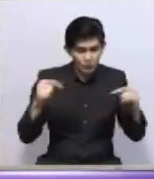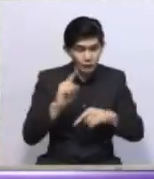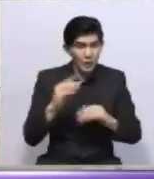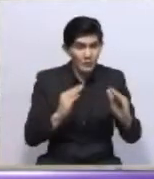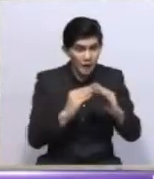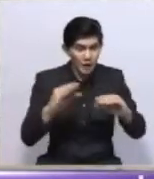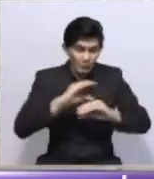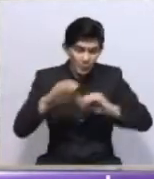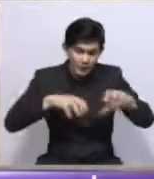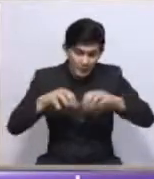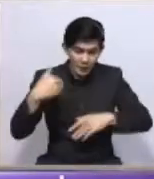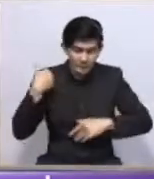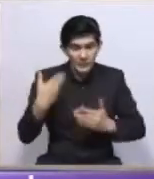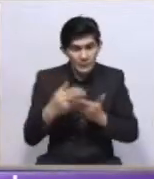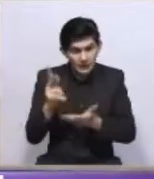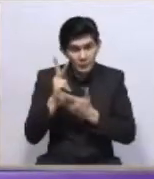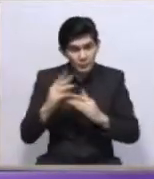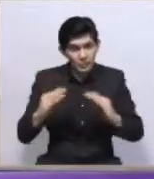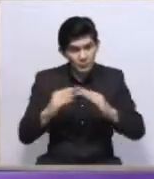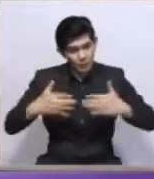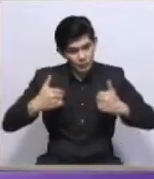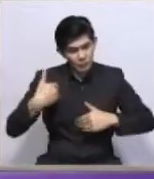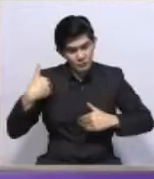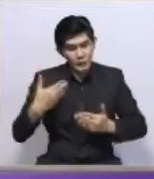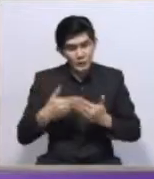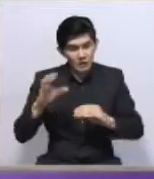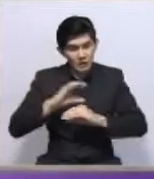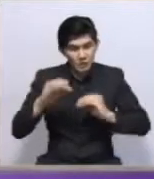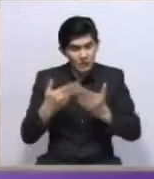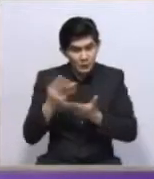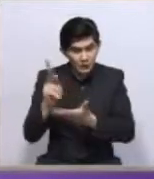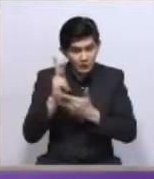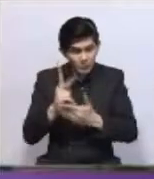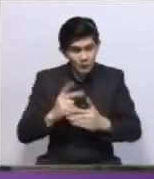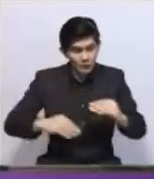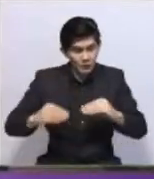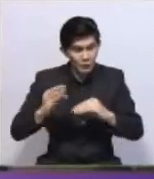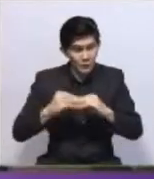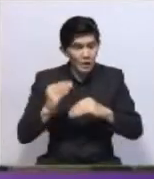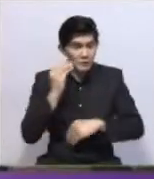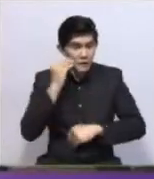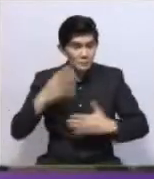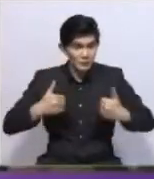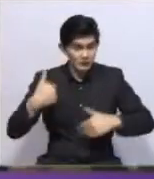สินเชื่อบ้านโครงการจัดสรรสินเชื่อบ้านสุขสรรและโครงการสินเชื่อบ้านเพิ่มสุขค่ะ